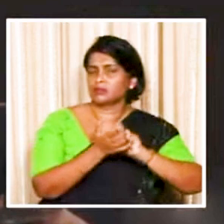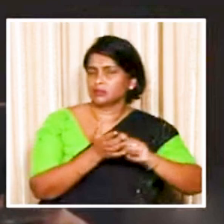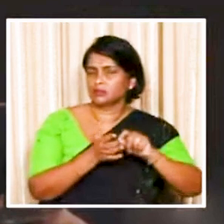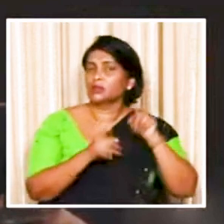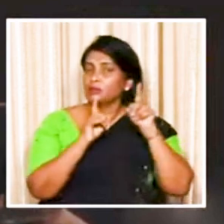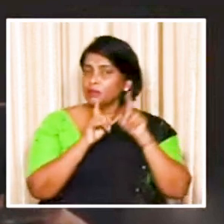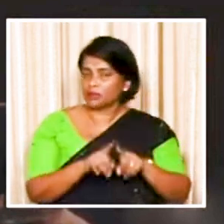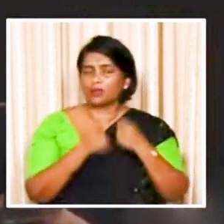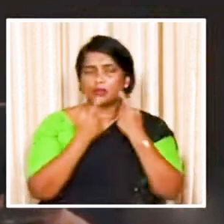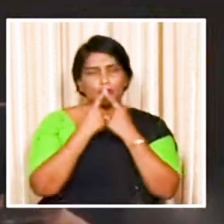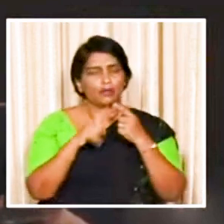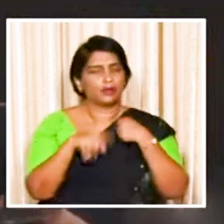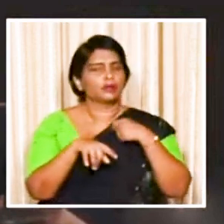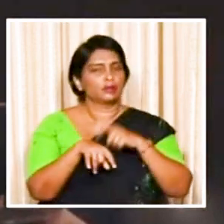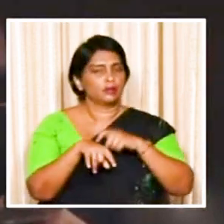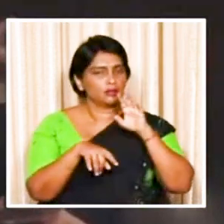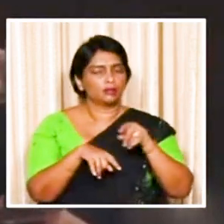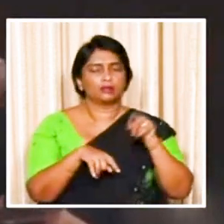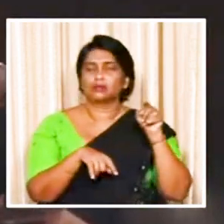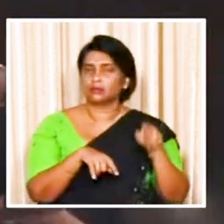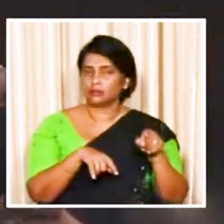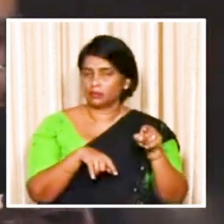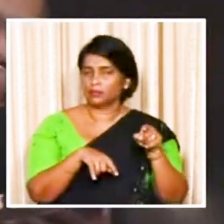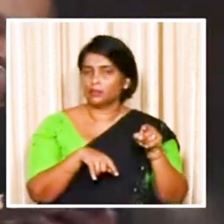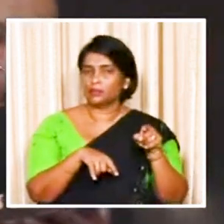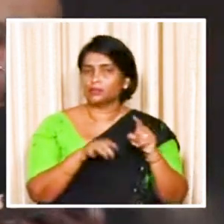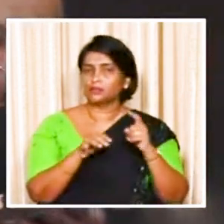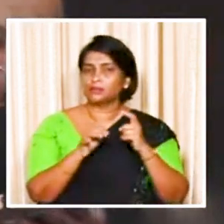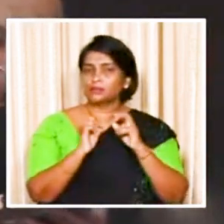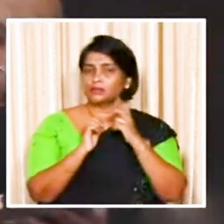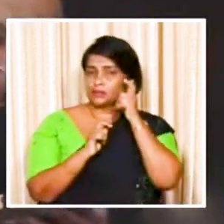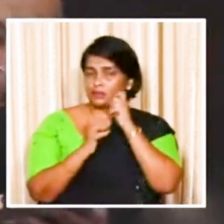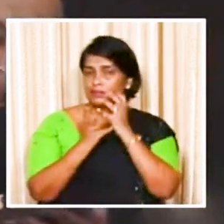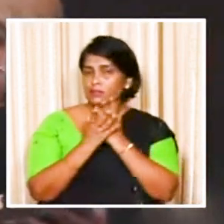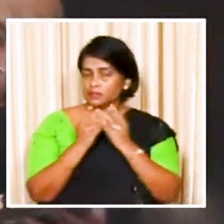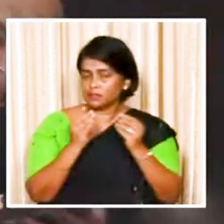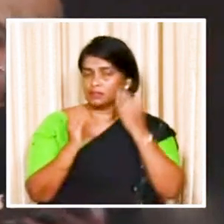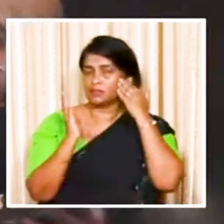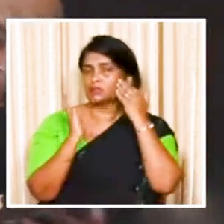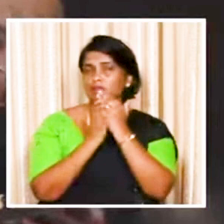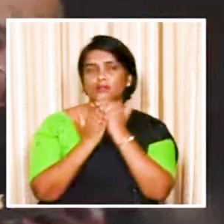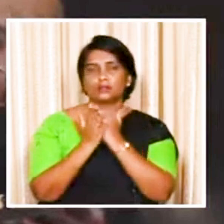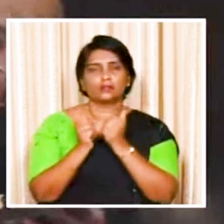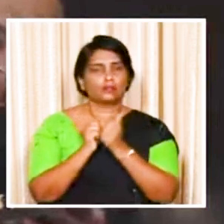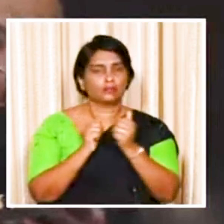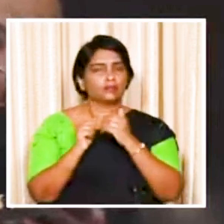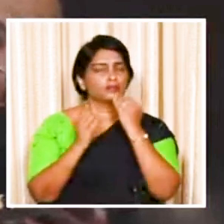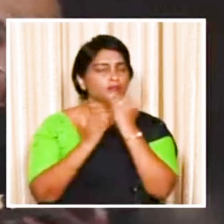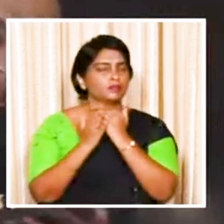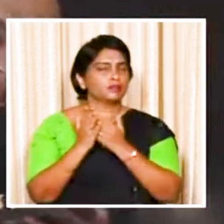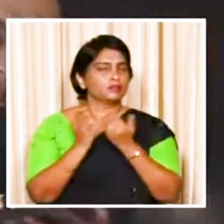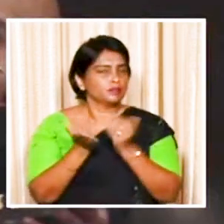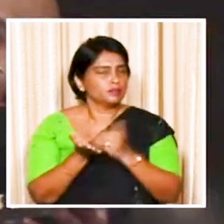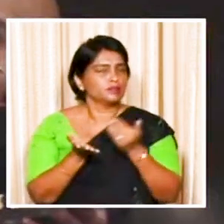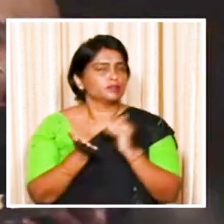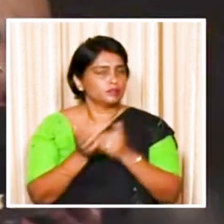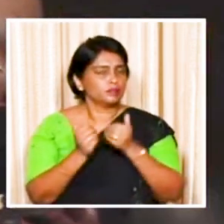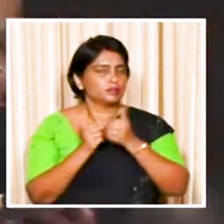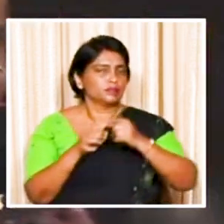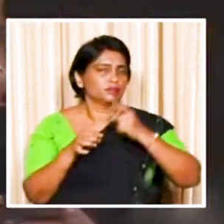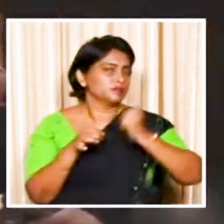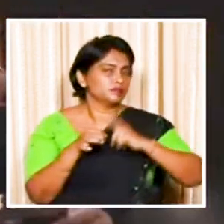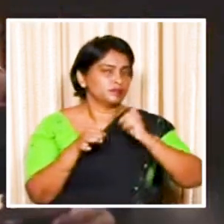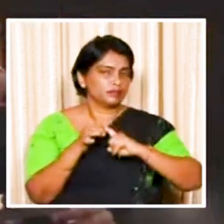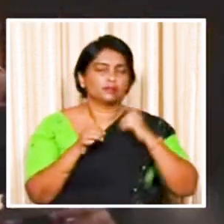2023 11 பயங்கரவாத தடுப்பு மற்றும் விசாரணை பிரிவுக்கு அழைக்கப்பட்டு காலை 9 மணி முதல் மதியம் 1:30 வரை விசாரணைக்கு உட்படுத்தப்பட்டுள்ளார்.